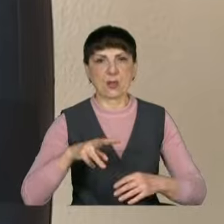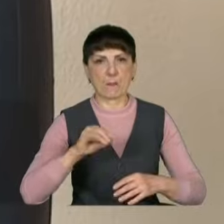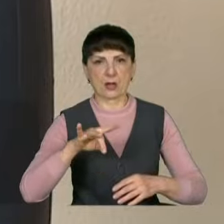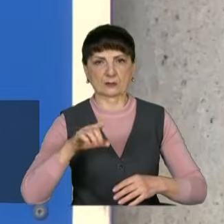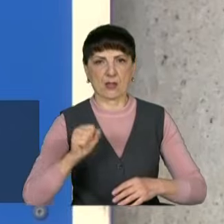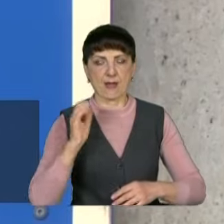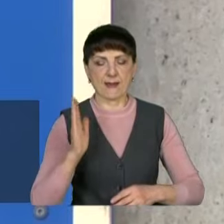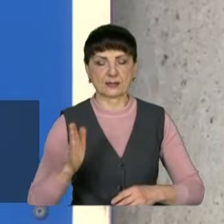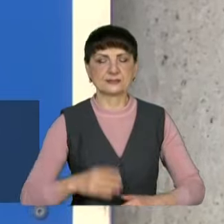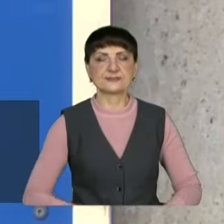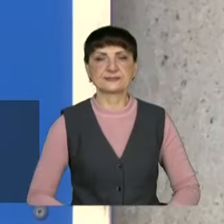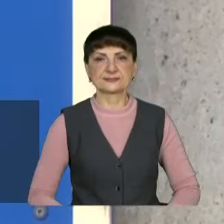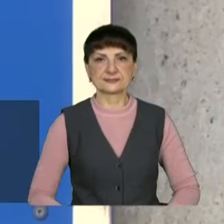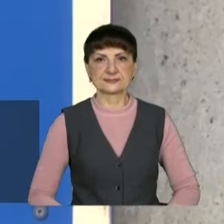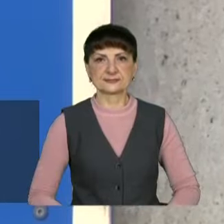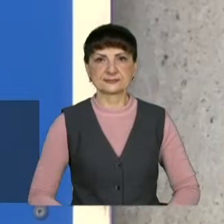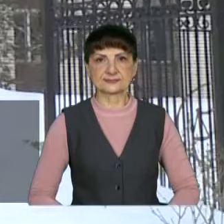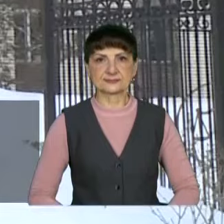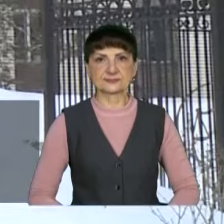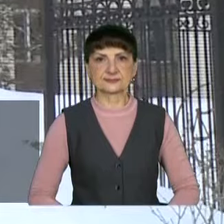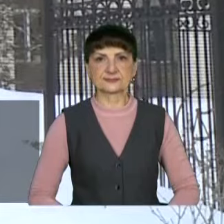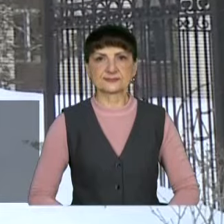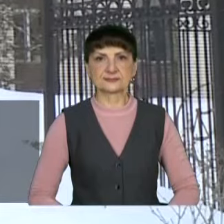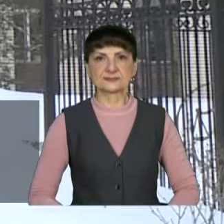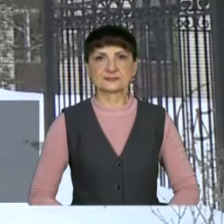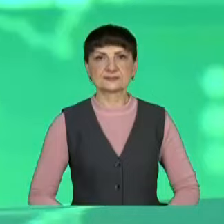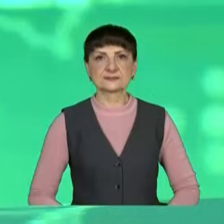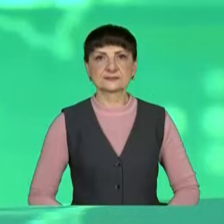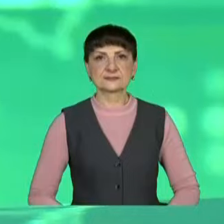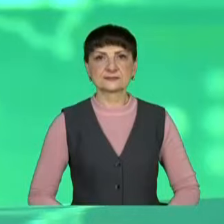Рустам Раубаев, Максат Бесинаев, телеканал Алматы, Караганда.